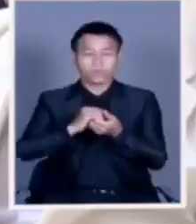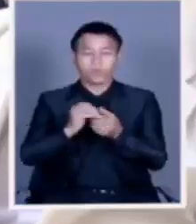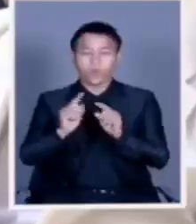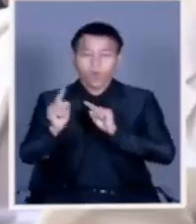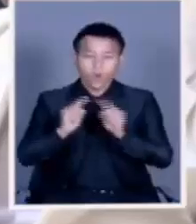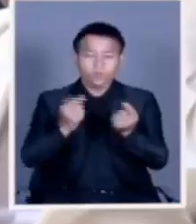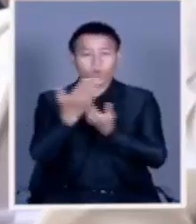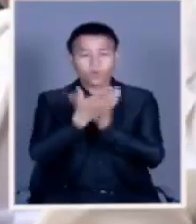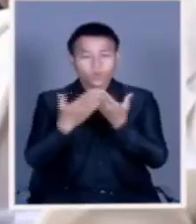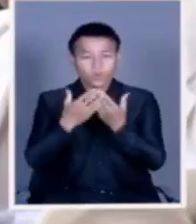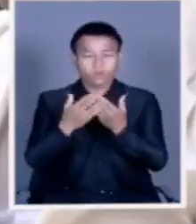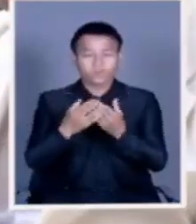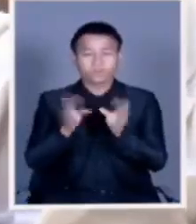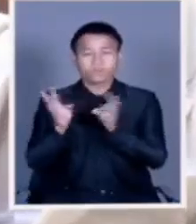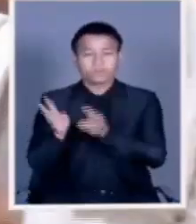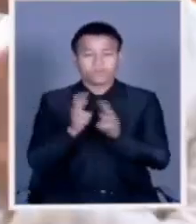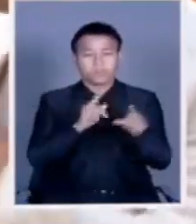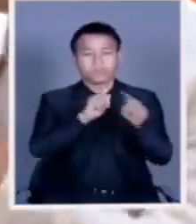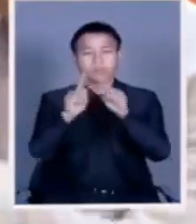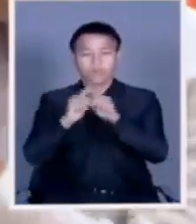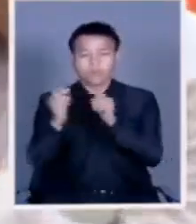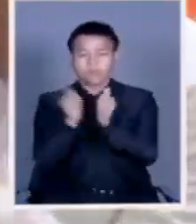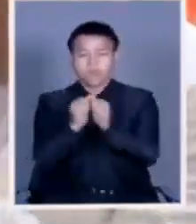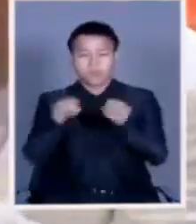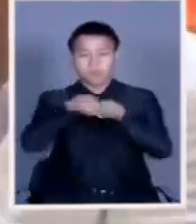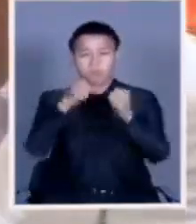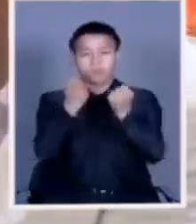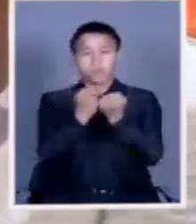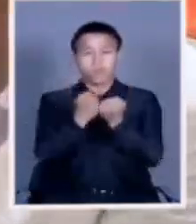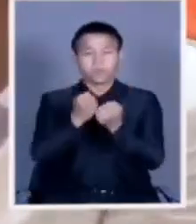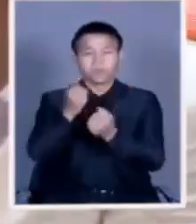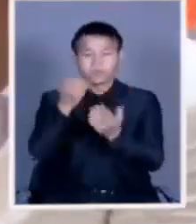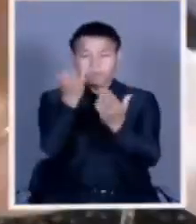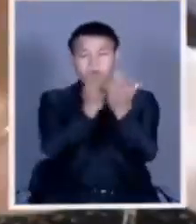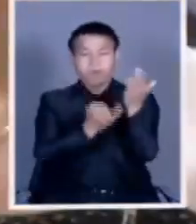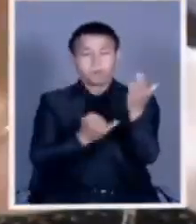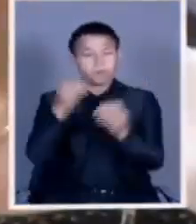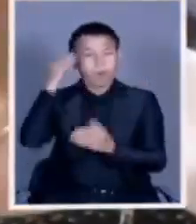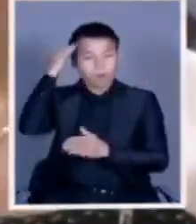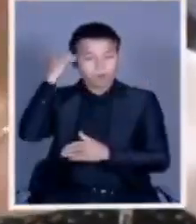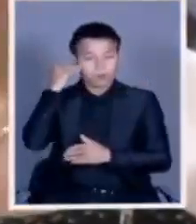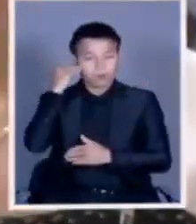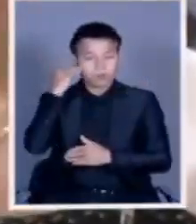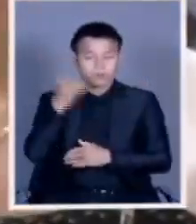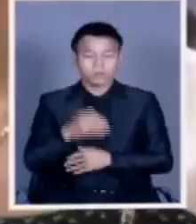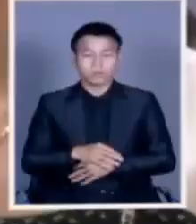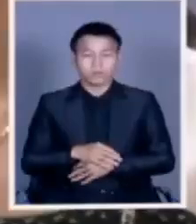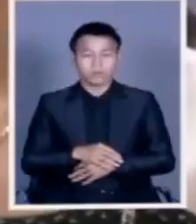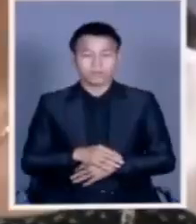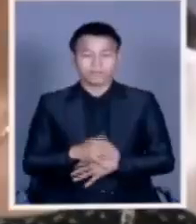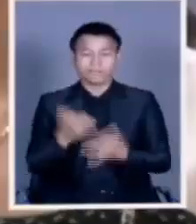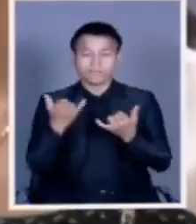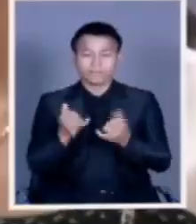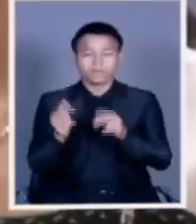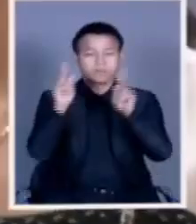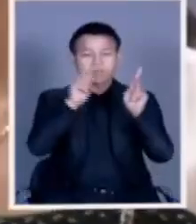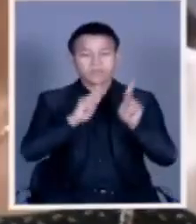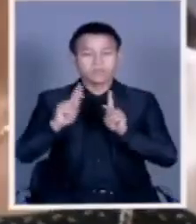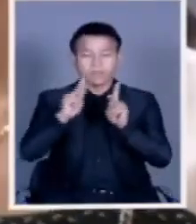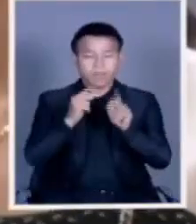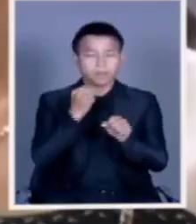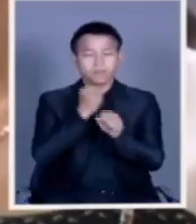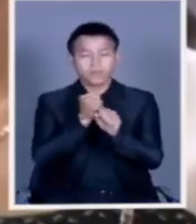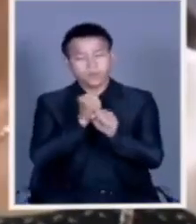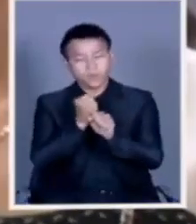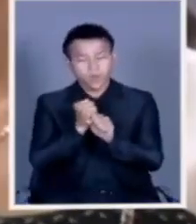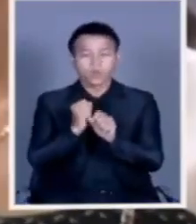างด้านปิศาการวิจิตรศิลป์กับสมาคมวิจิตรศิลป์สาธารณรัฐเกาหลีและได้มีการจัดกิจกรรมเคลื่อนไหวแลกเ